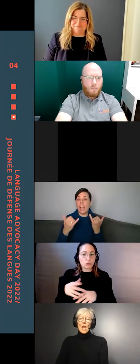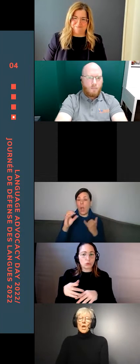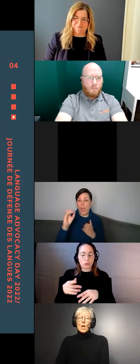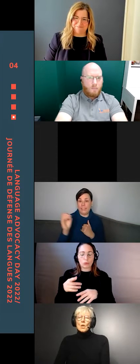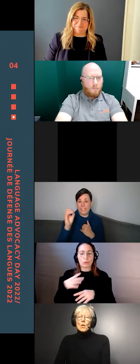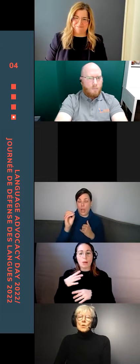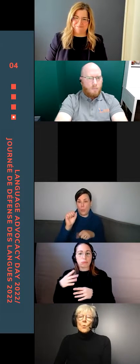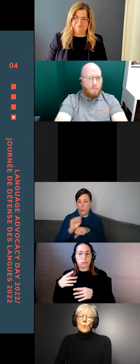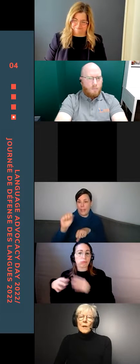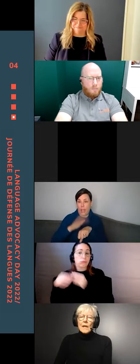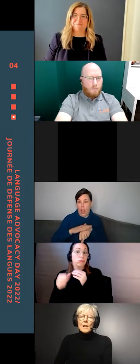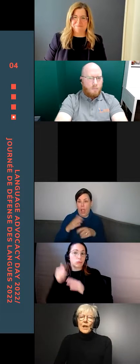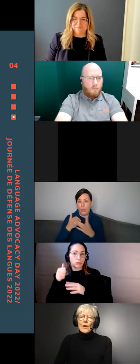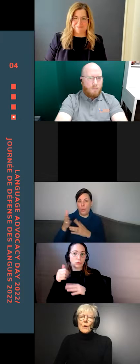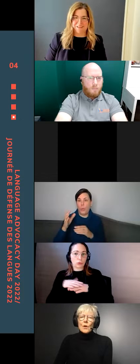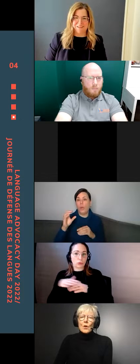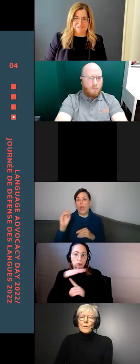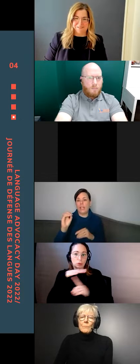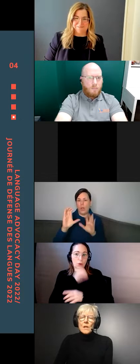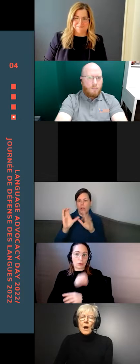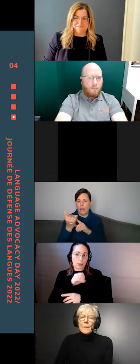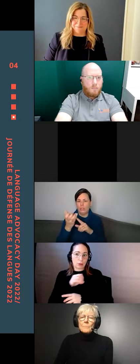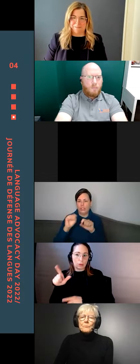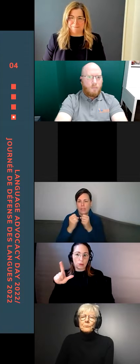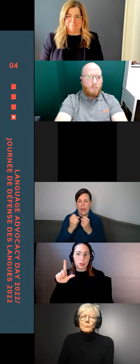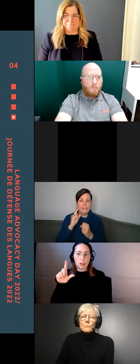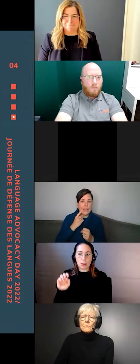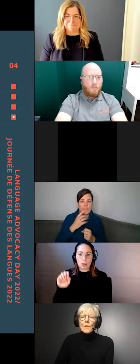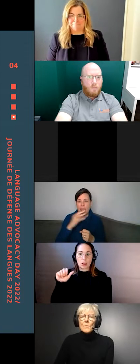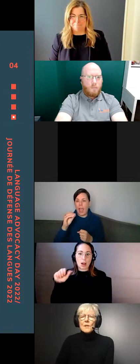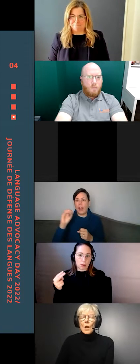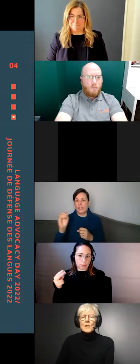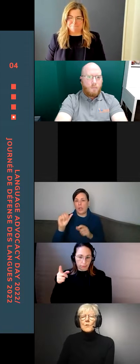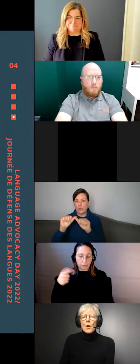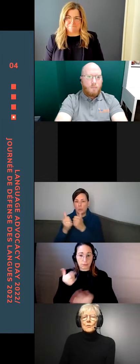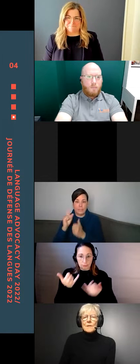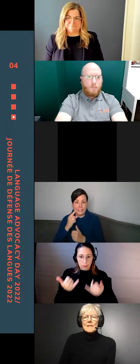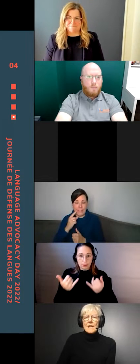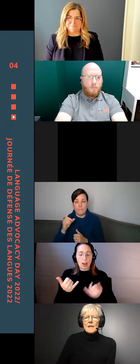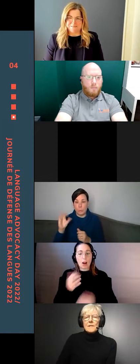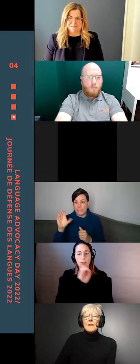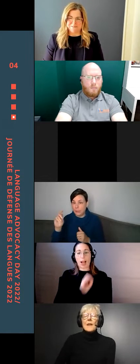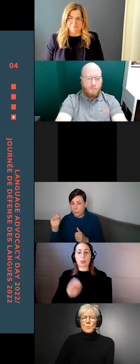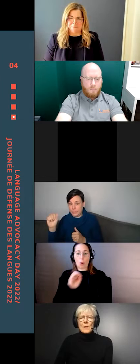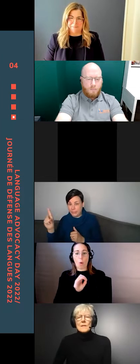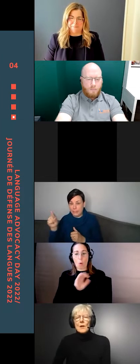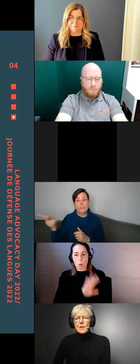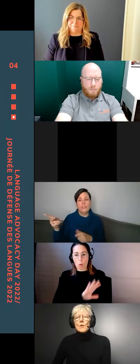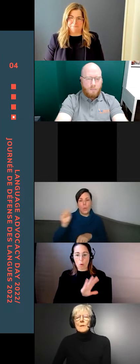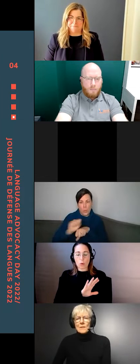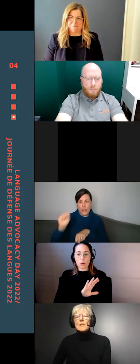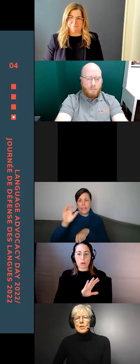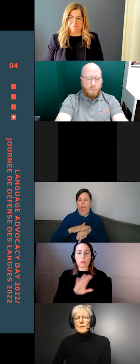utilisées. Mais je peux parler davantage sur la situation en Ontario. En Ontario,